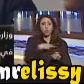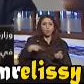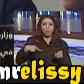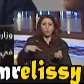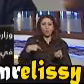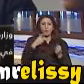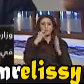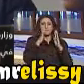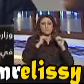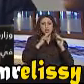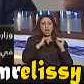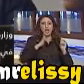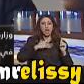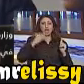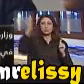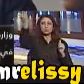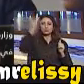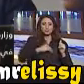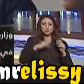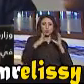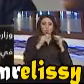استيراد القطن من هناك.